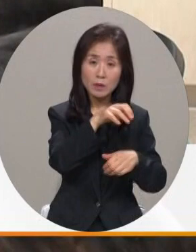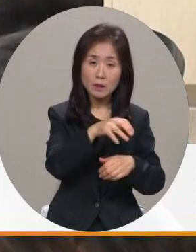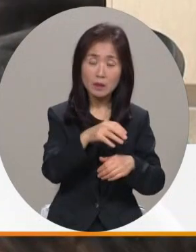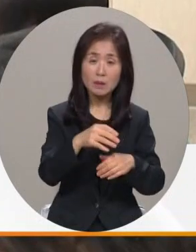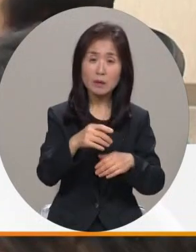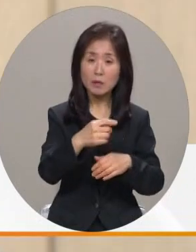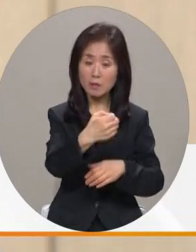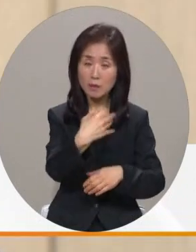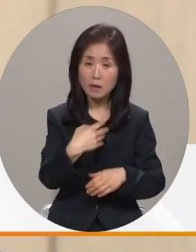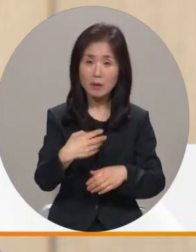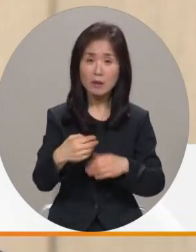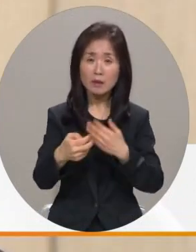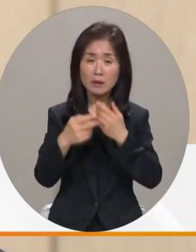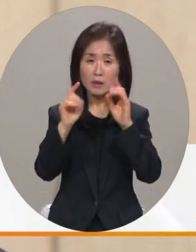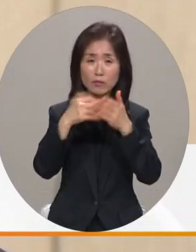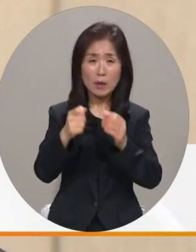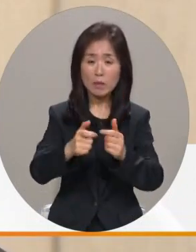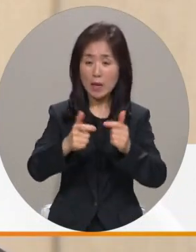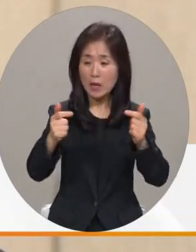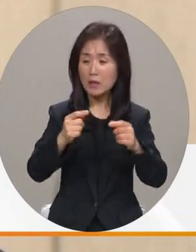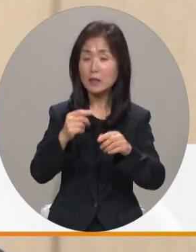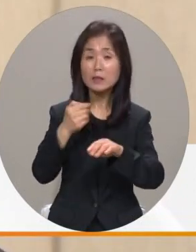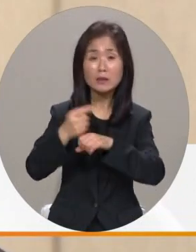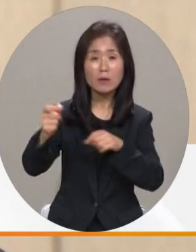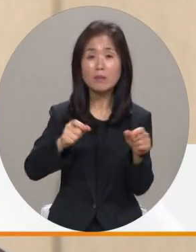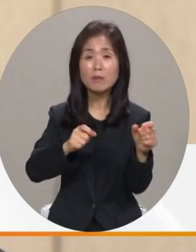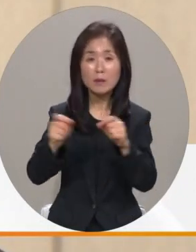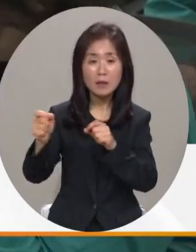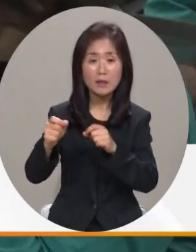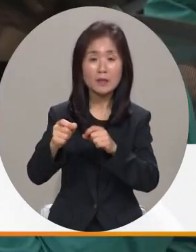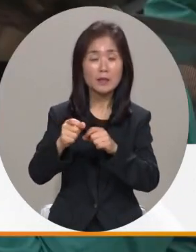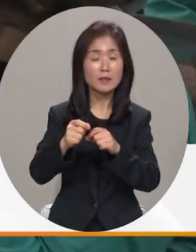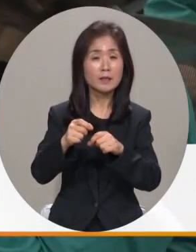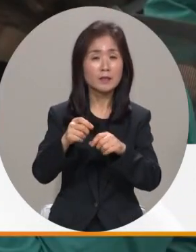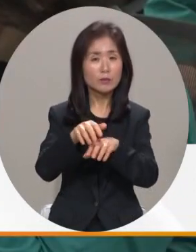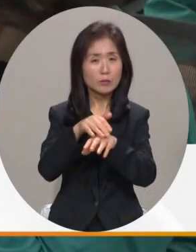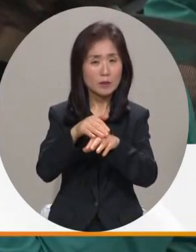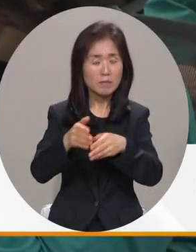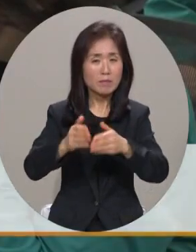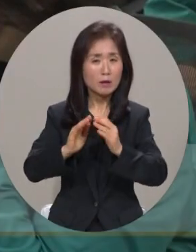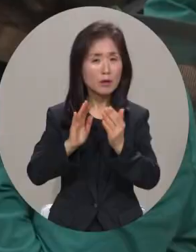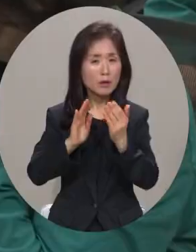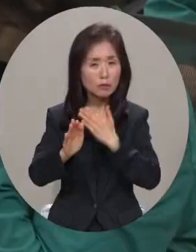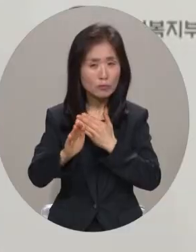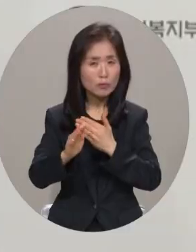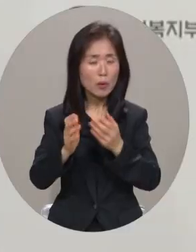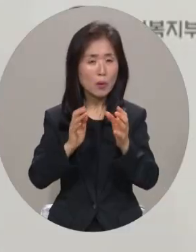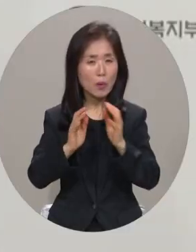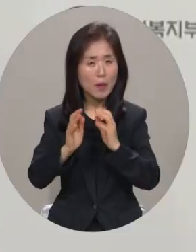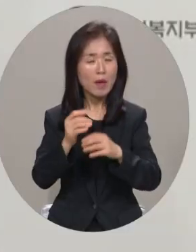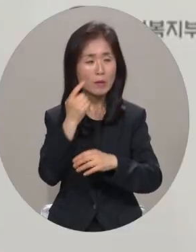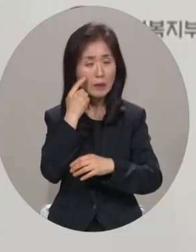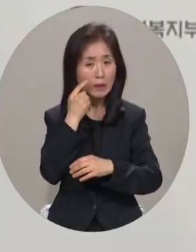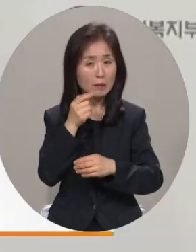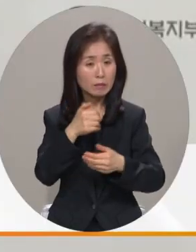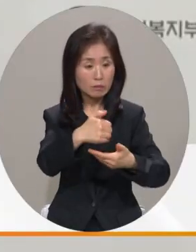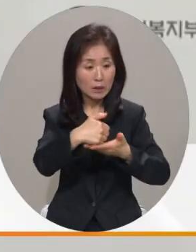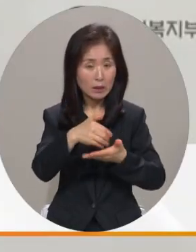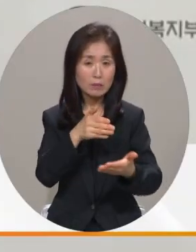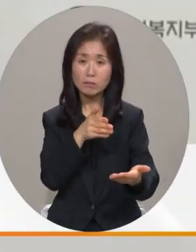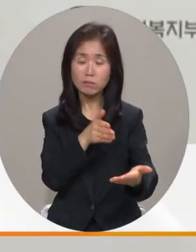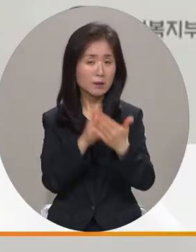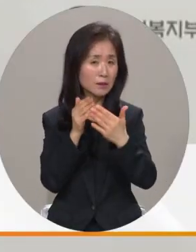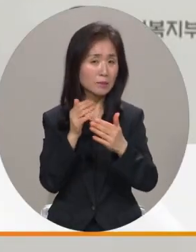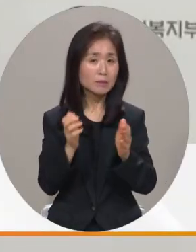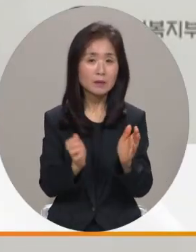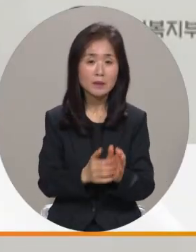미루고 위원회를 꾸려 증원 문제 논의하자고 제안했지만 안 된다고 일축한 겁니다 1년 위에 대해서는